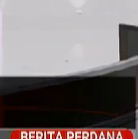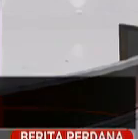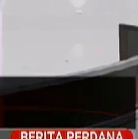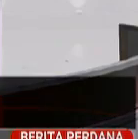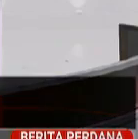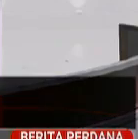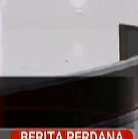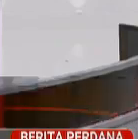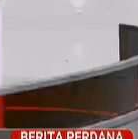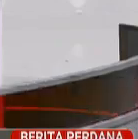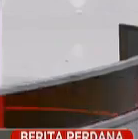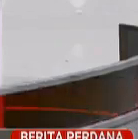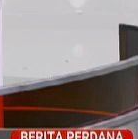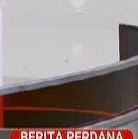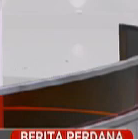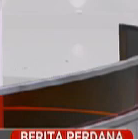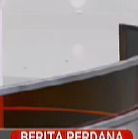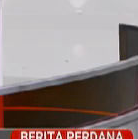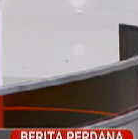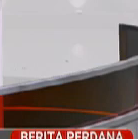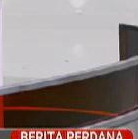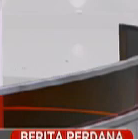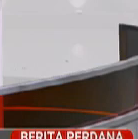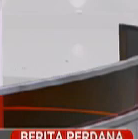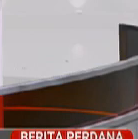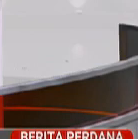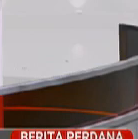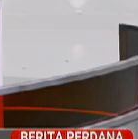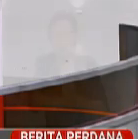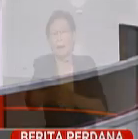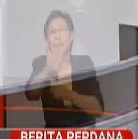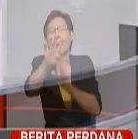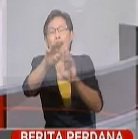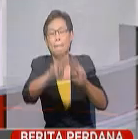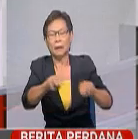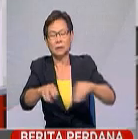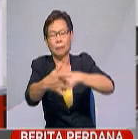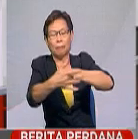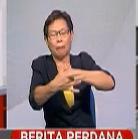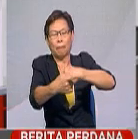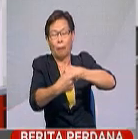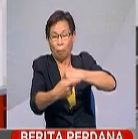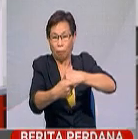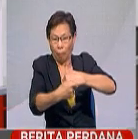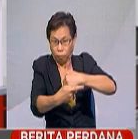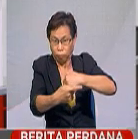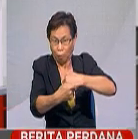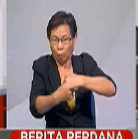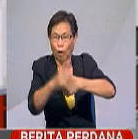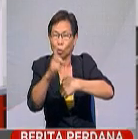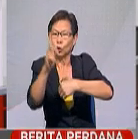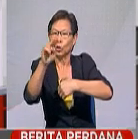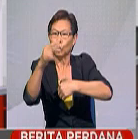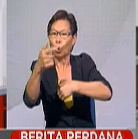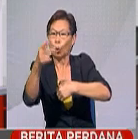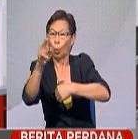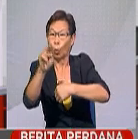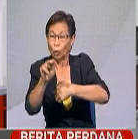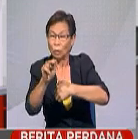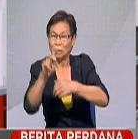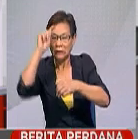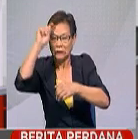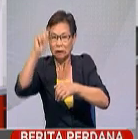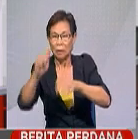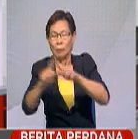jam selepas dilaporkan hilang kesemua mayat 4 pelajar Politeknik Sultan Mizan Zainal Abidin Dungun Terengganu yang lemas